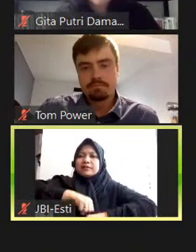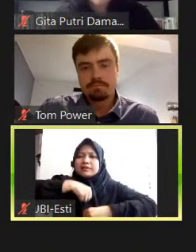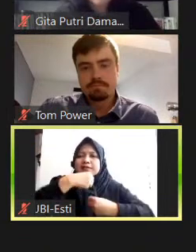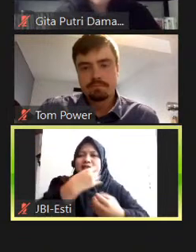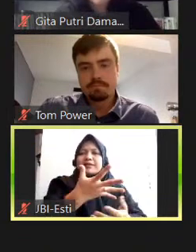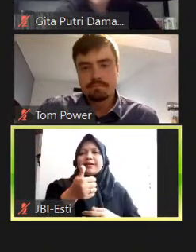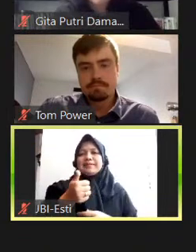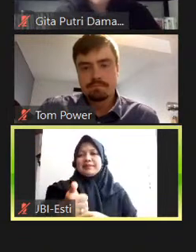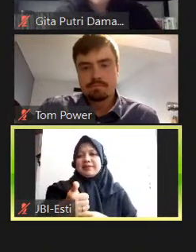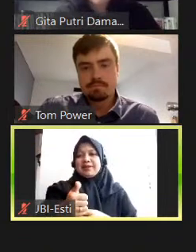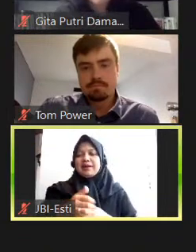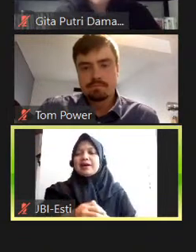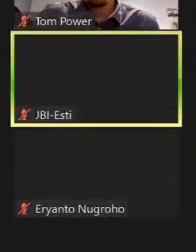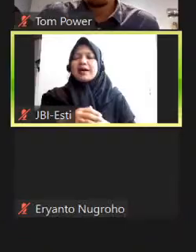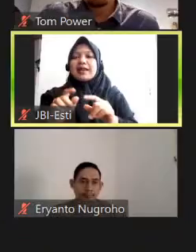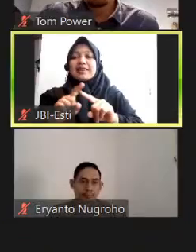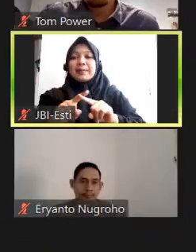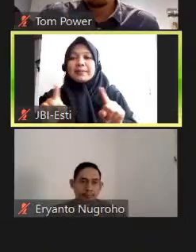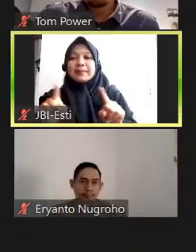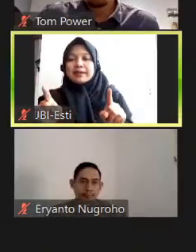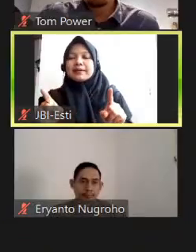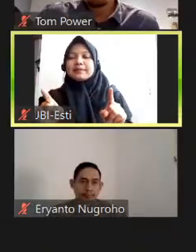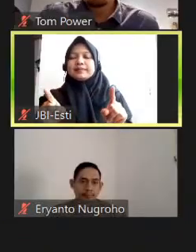saat yang sama